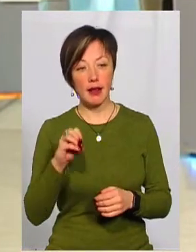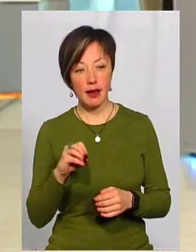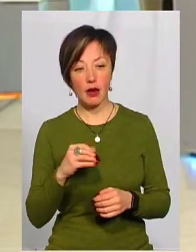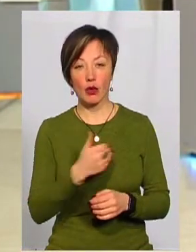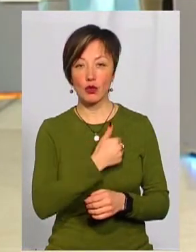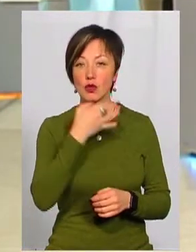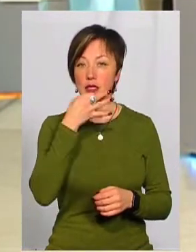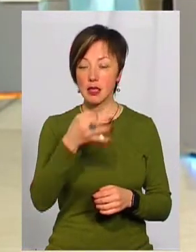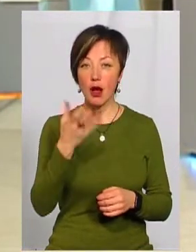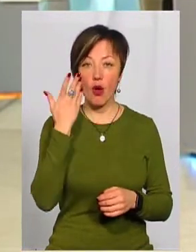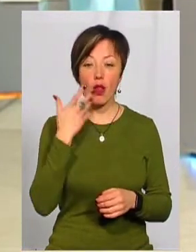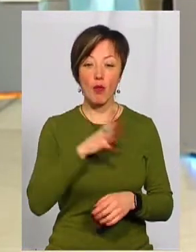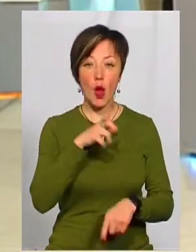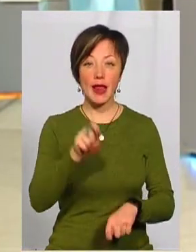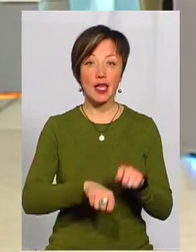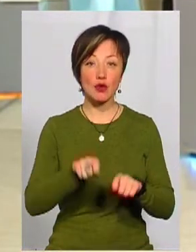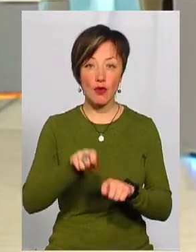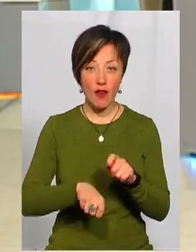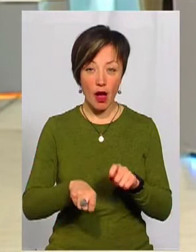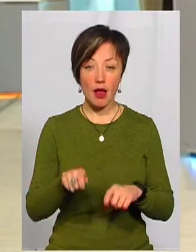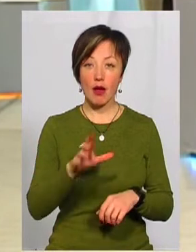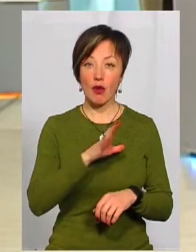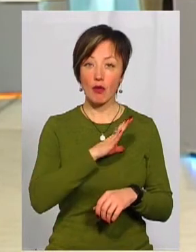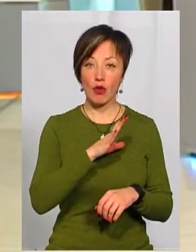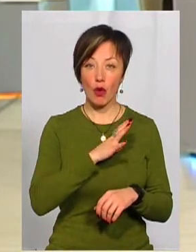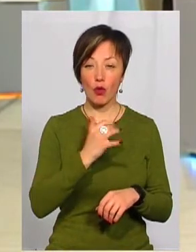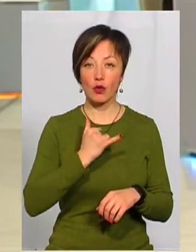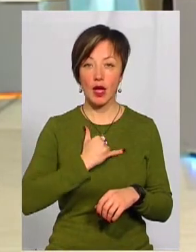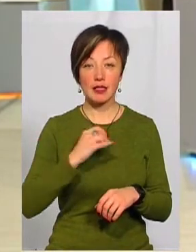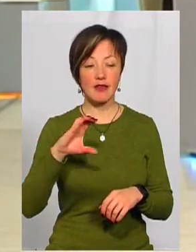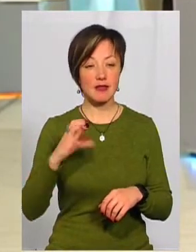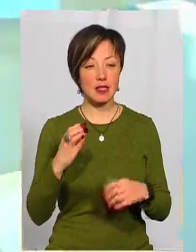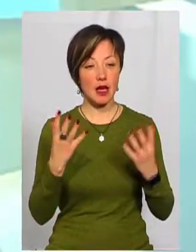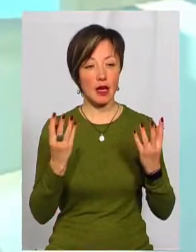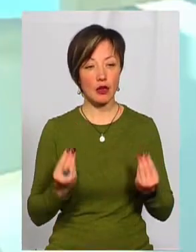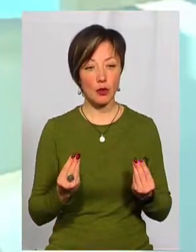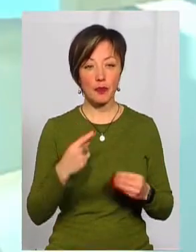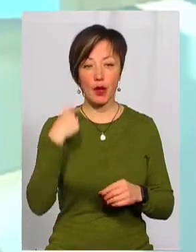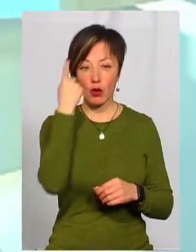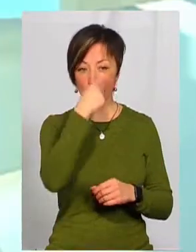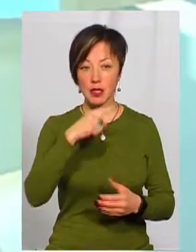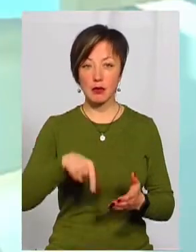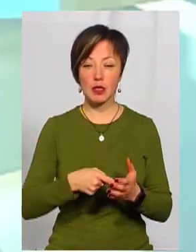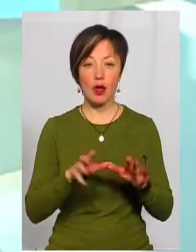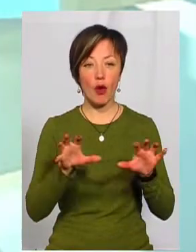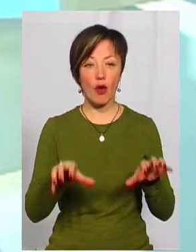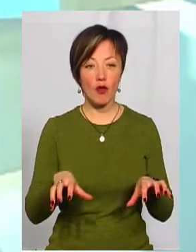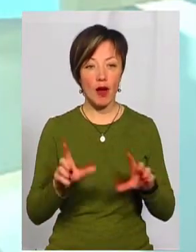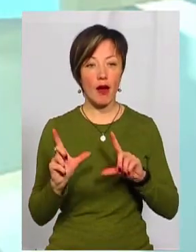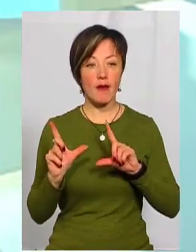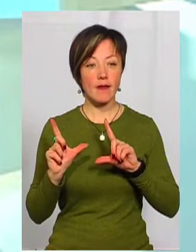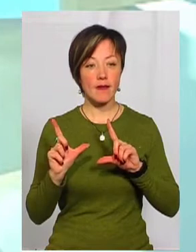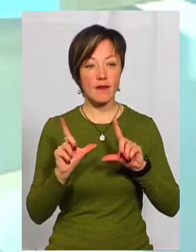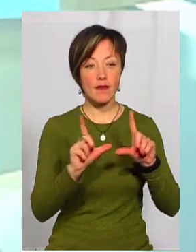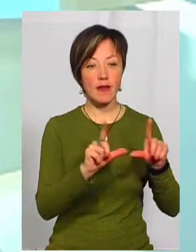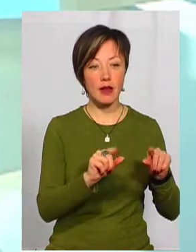хочу вам сказати, коли було тестування, воно було в нас у середу, і особисто міський голова виїхав з